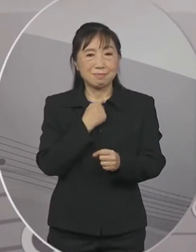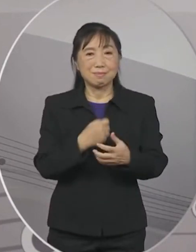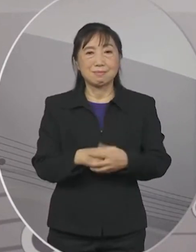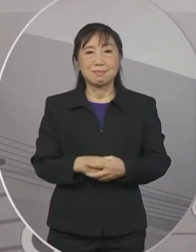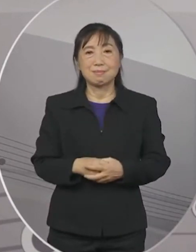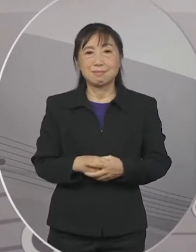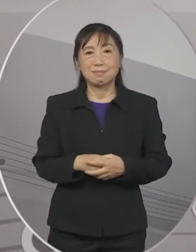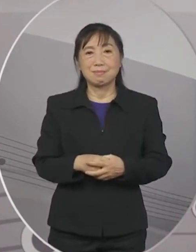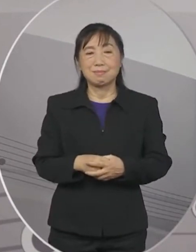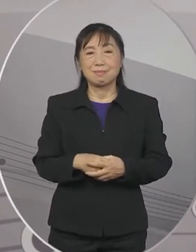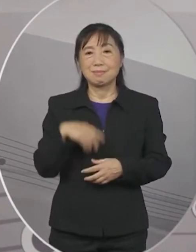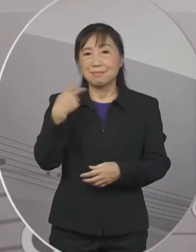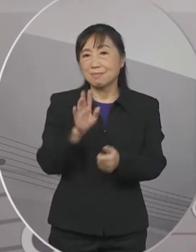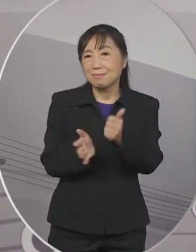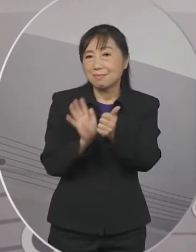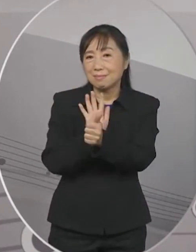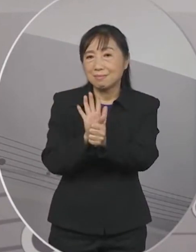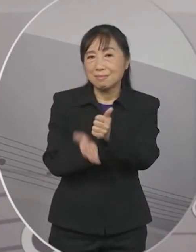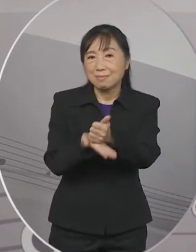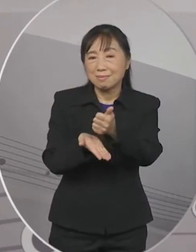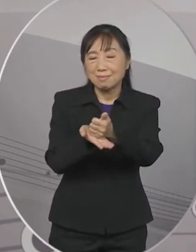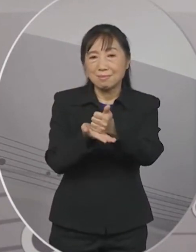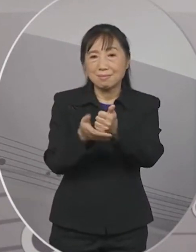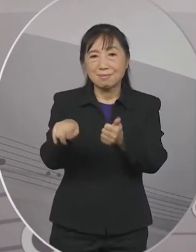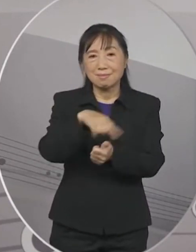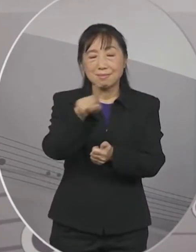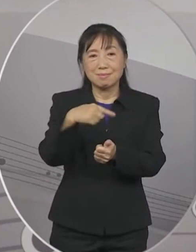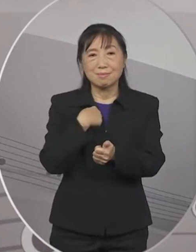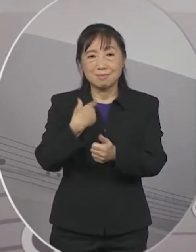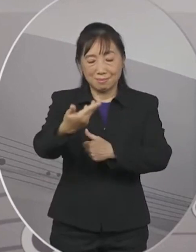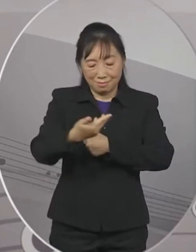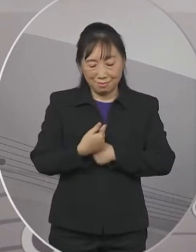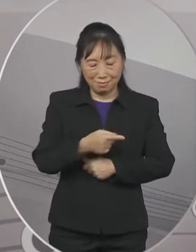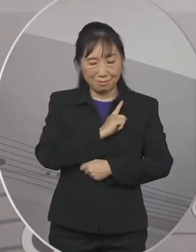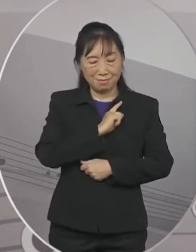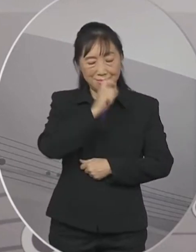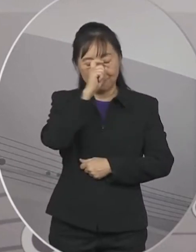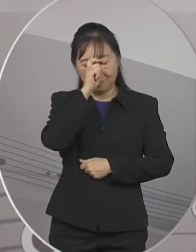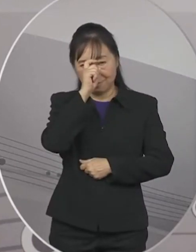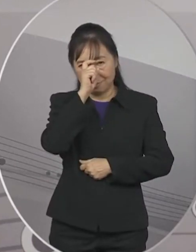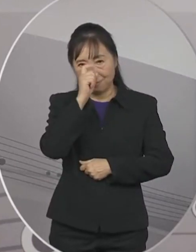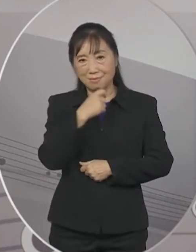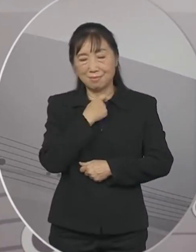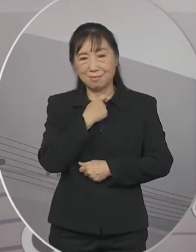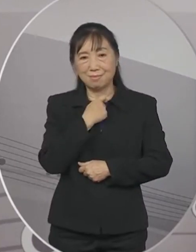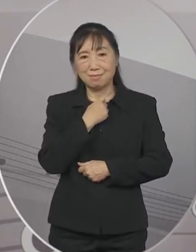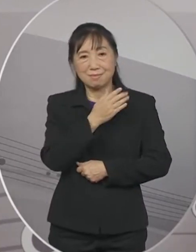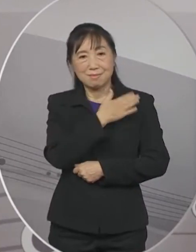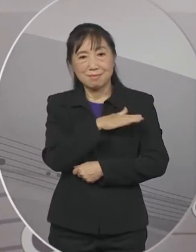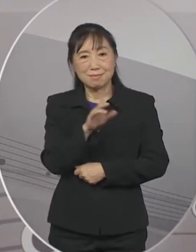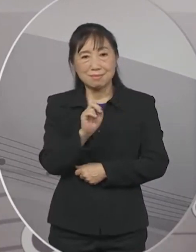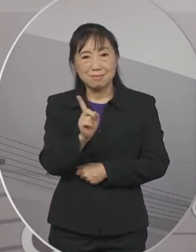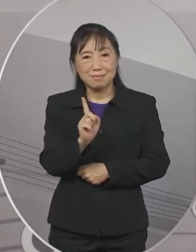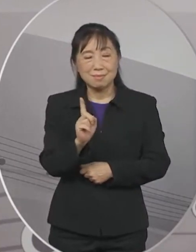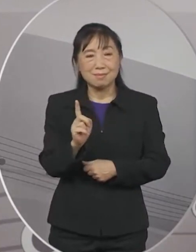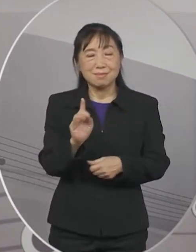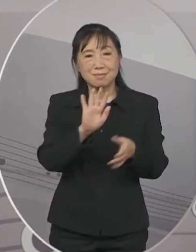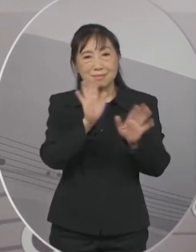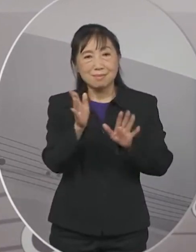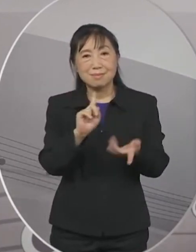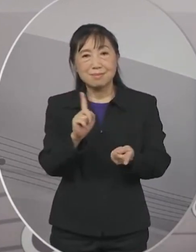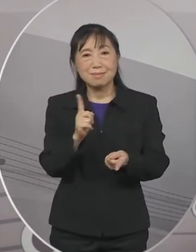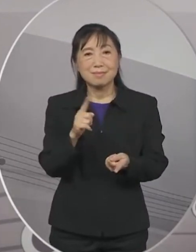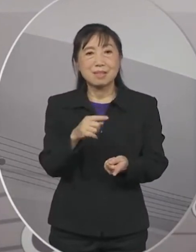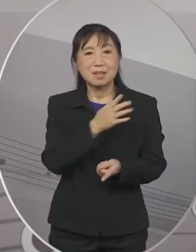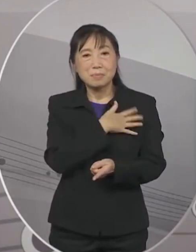来，我也鼓励大家一定要给自己希望，就像我们一样，无论什么状况抗议